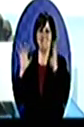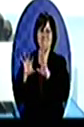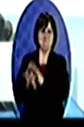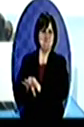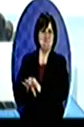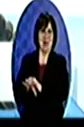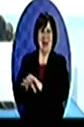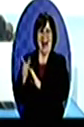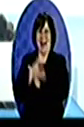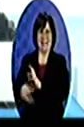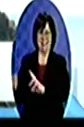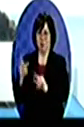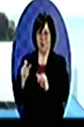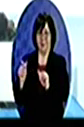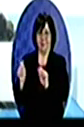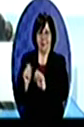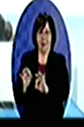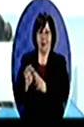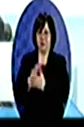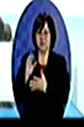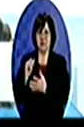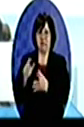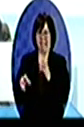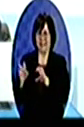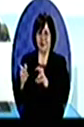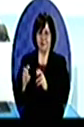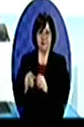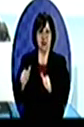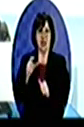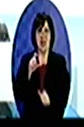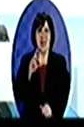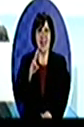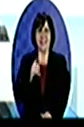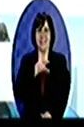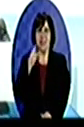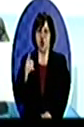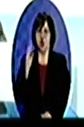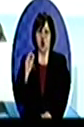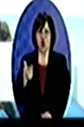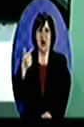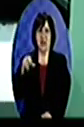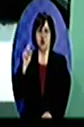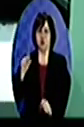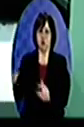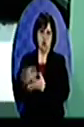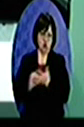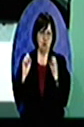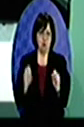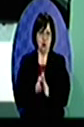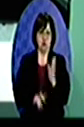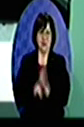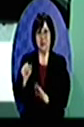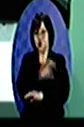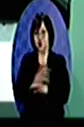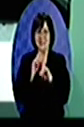эртээ зүйлс юм буталж нунтаглаад энгийн хог аюултал болгоо одоо устгах юм боломжтой болсон. За тухайн